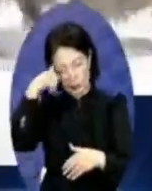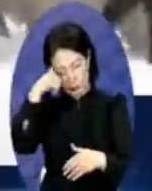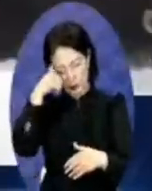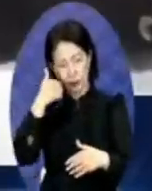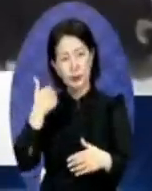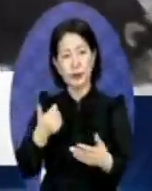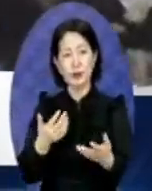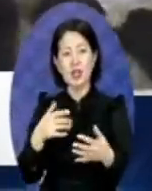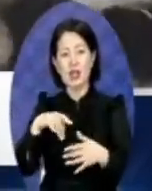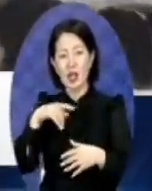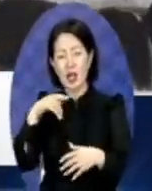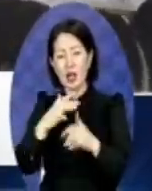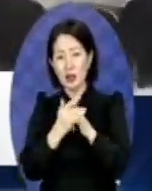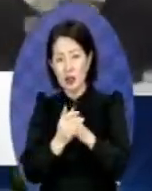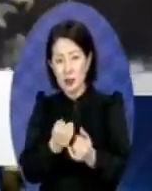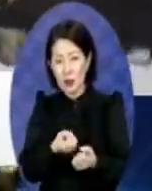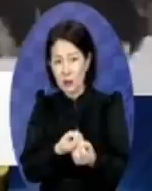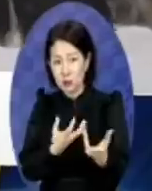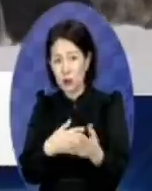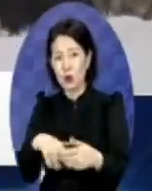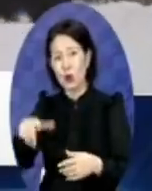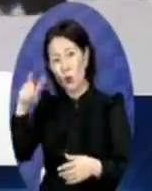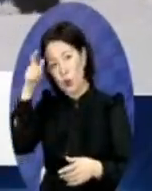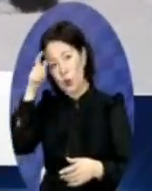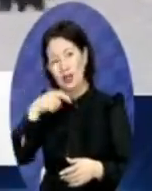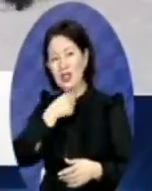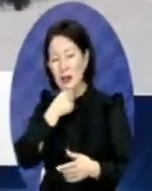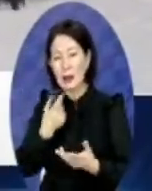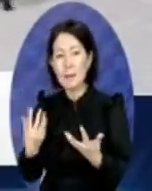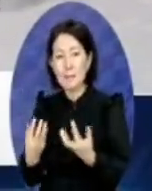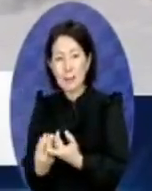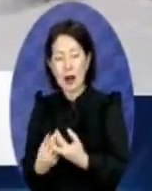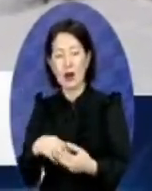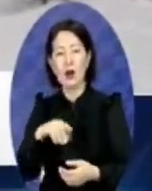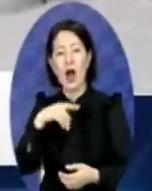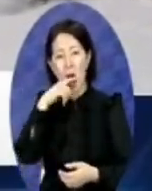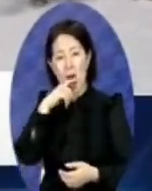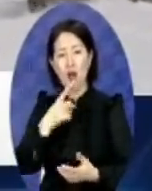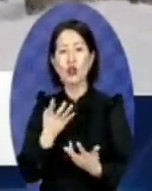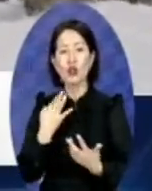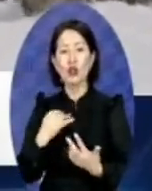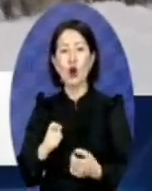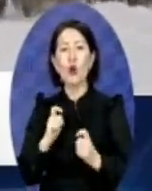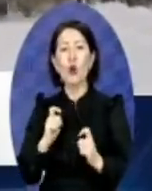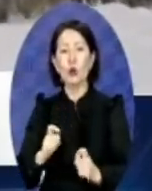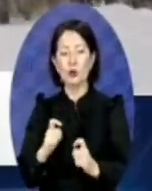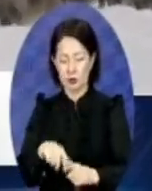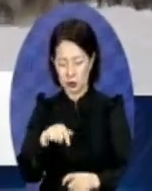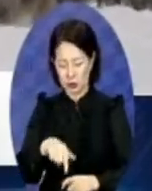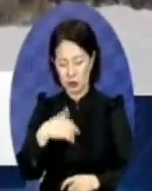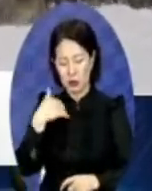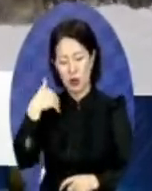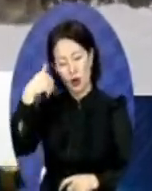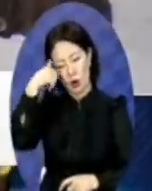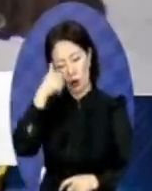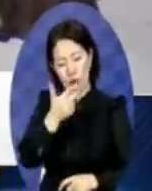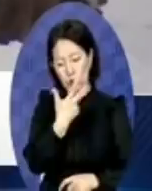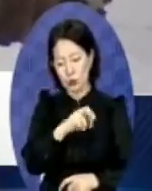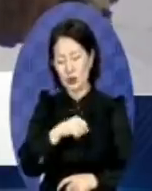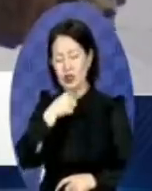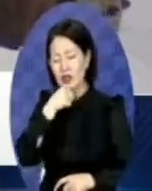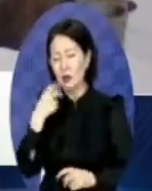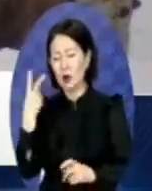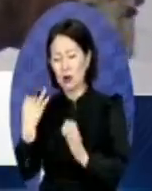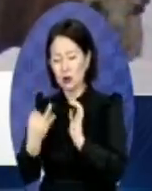өссөн бол үхэр ямааных багасчээ. Харин адууны тоо өмнөх оны хэмжээнд байна. Тухайлбал энэ онд хонь 30, за ямаа 27,